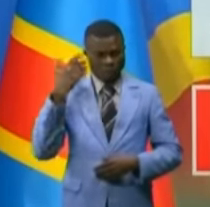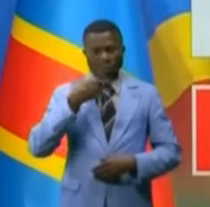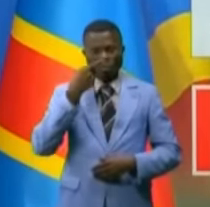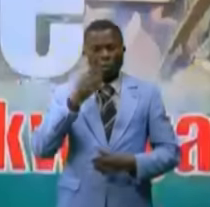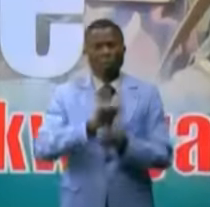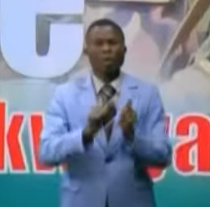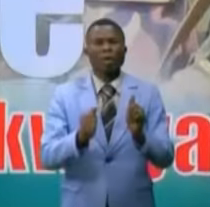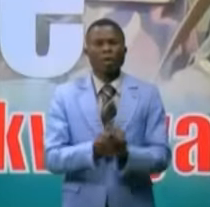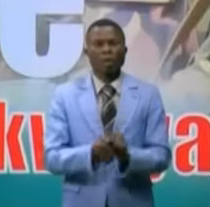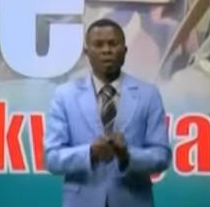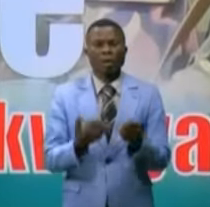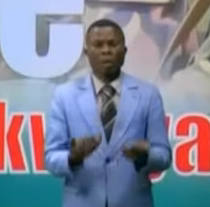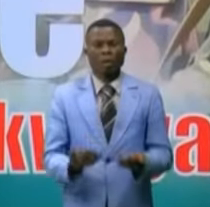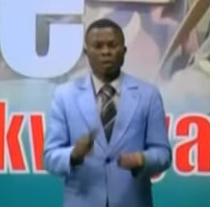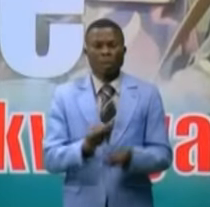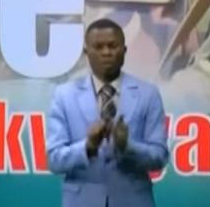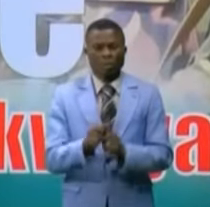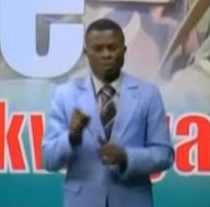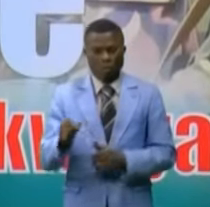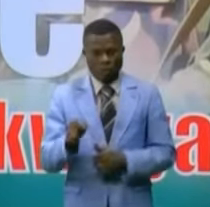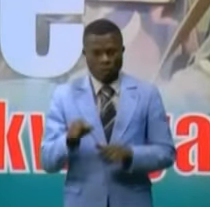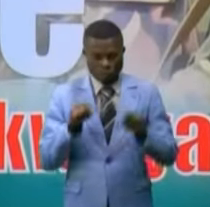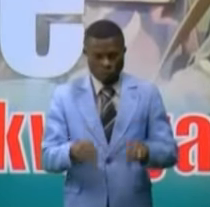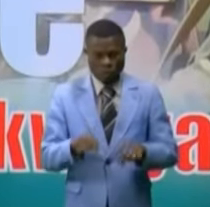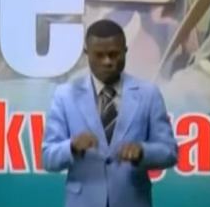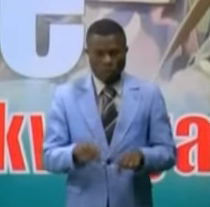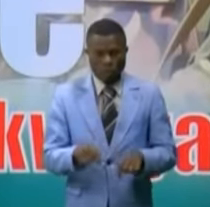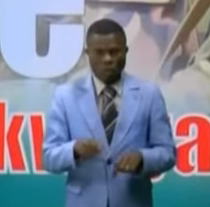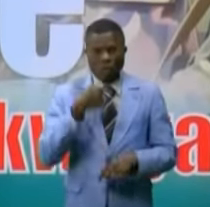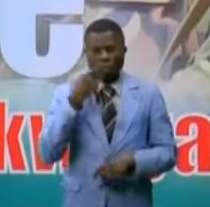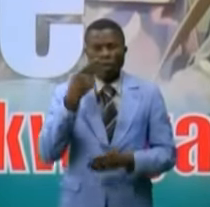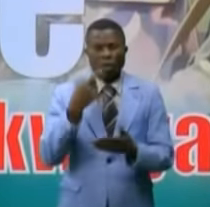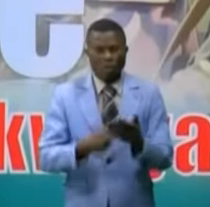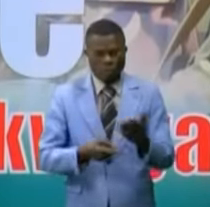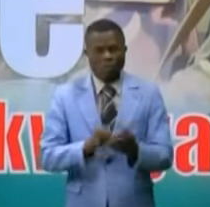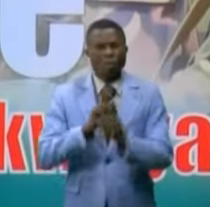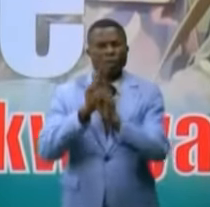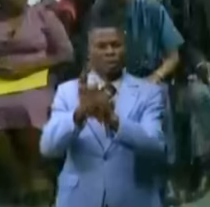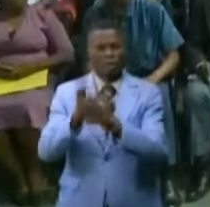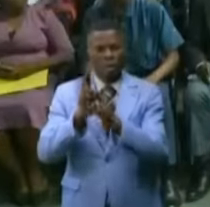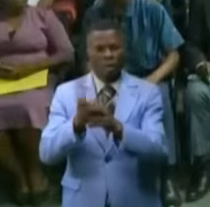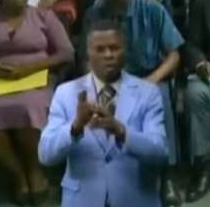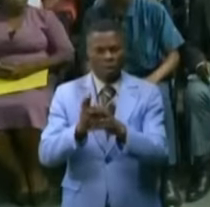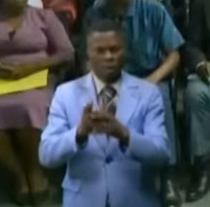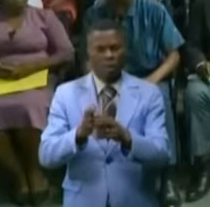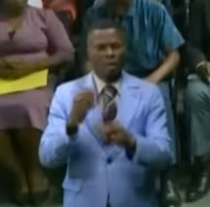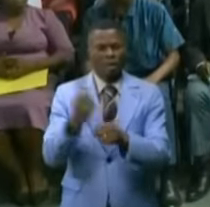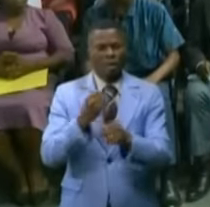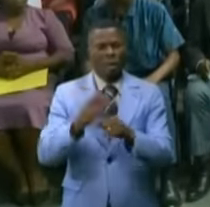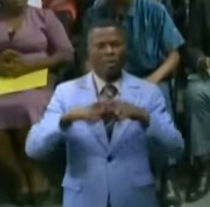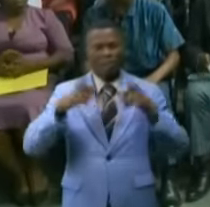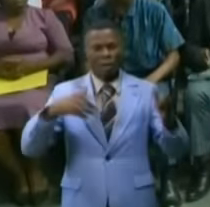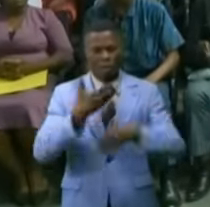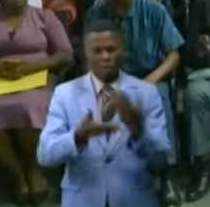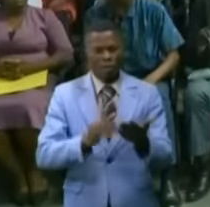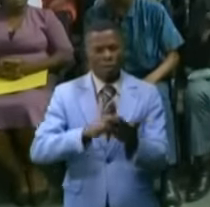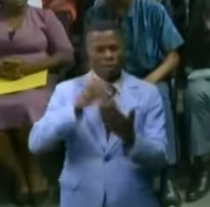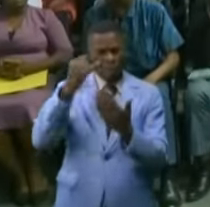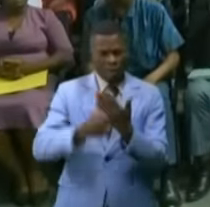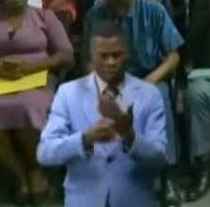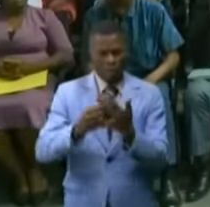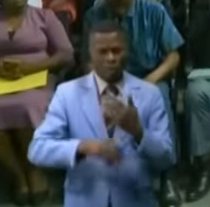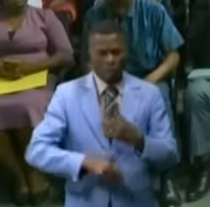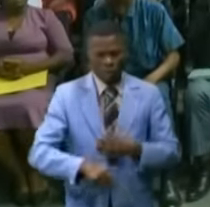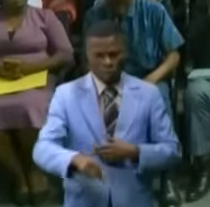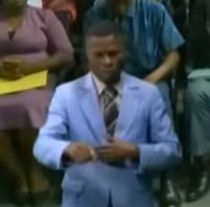des questions dans son secteur. Il sera question pour lui de faire le point de grandes réalisations, des projets en cours